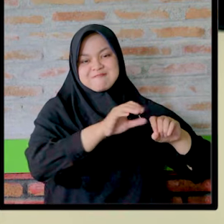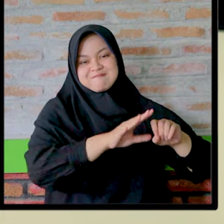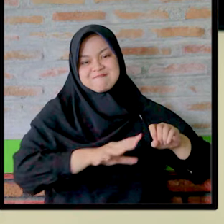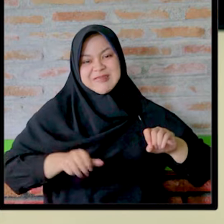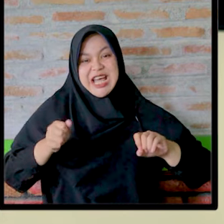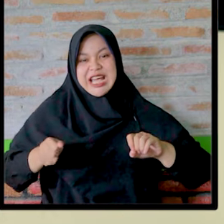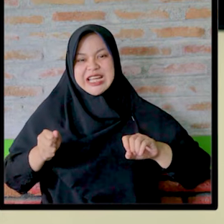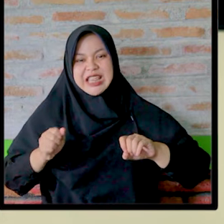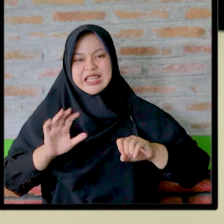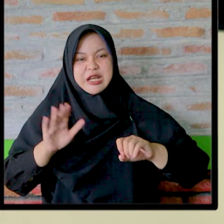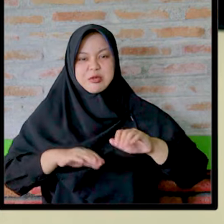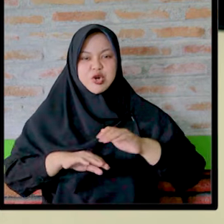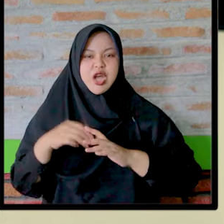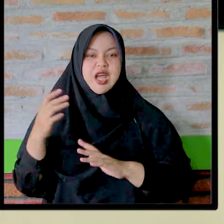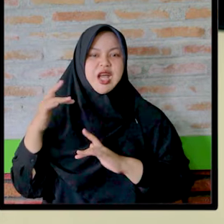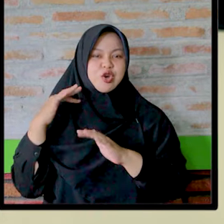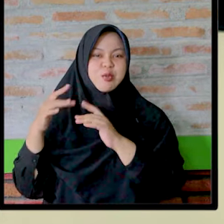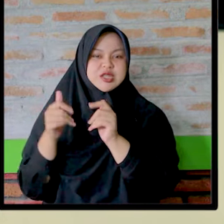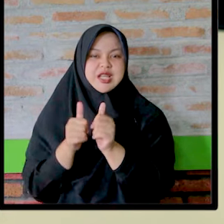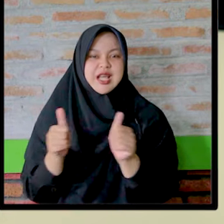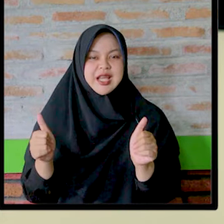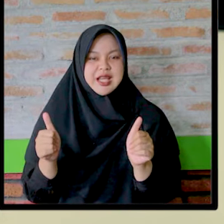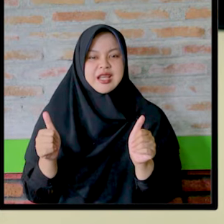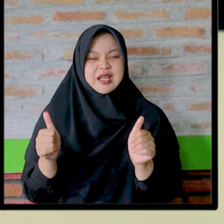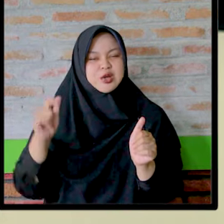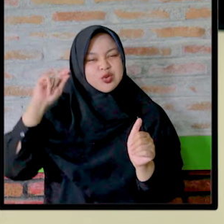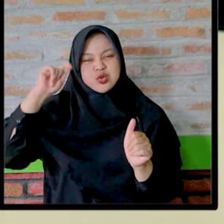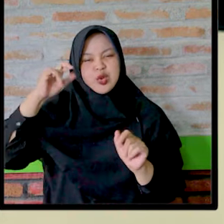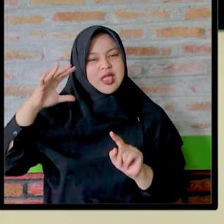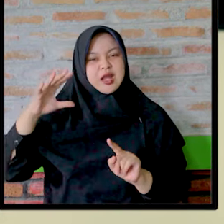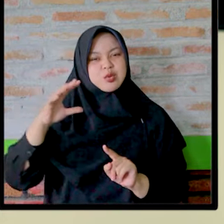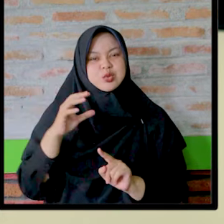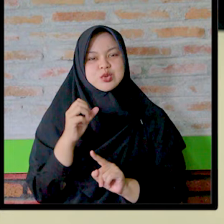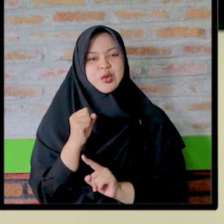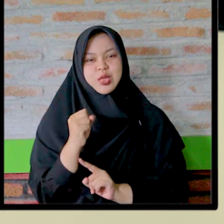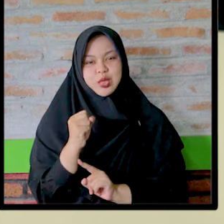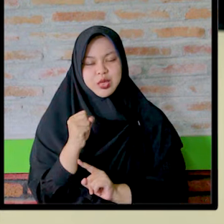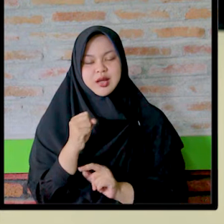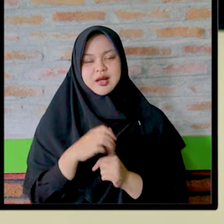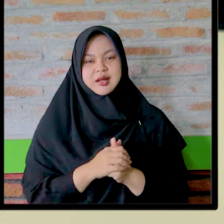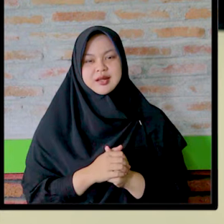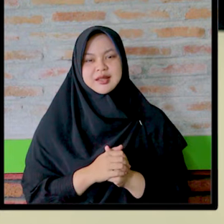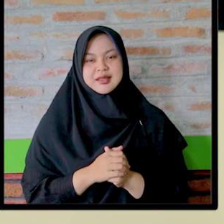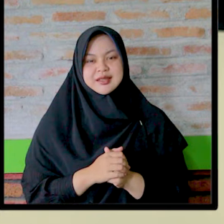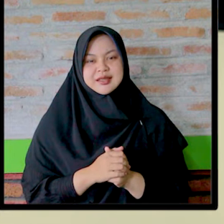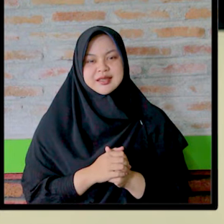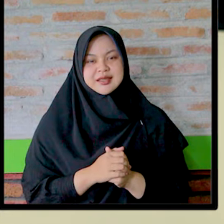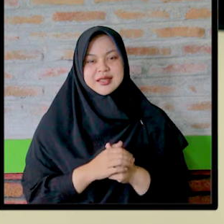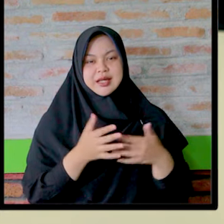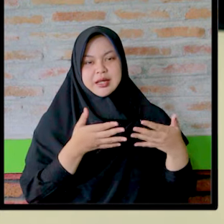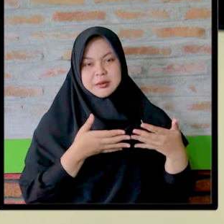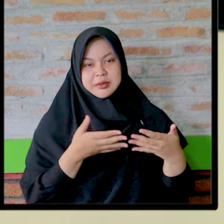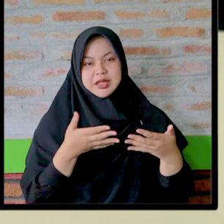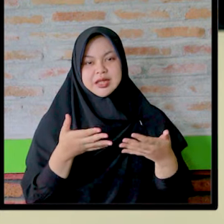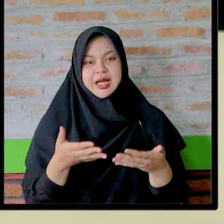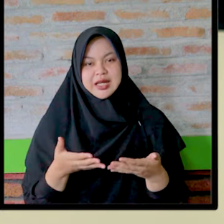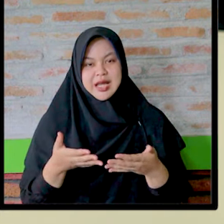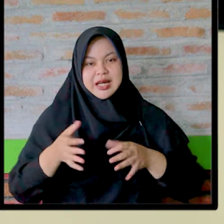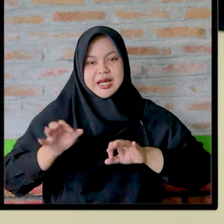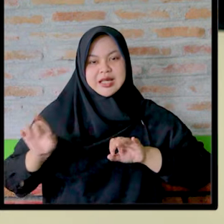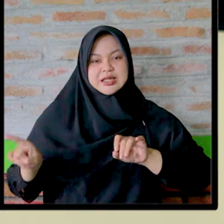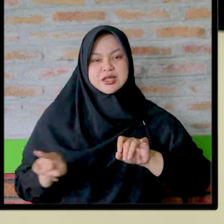maka akan sulit terwujud itu jadi apa namanya penyediaan juru bahasa